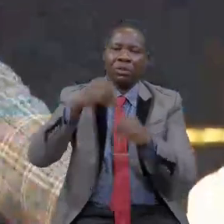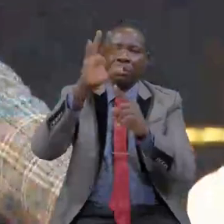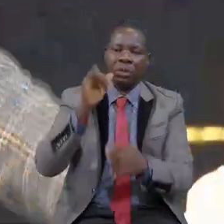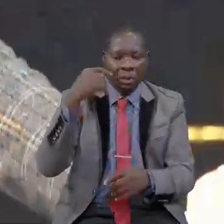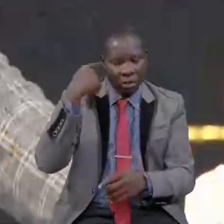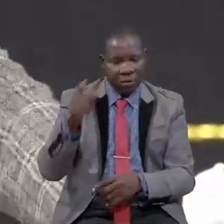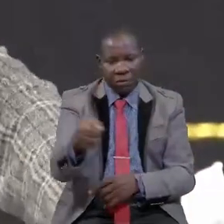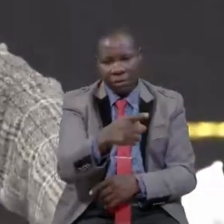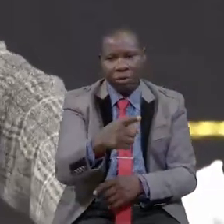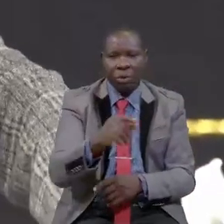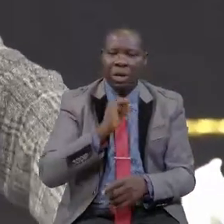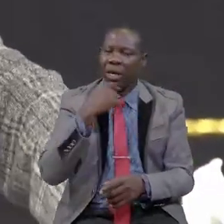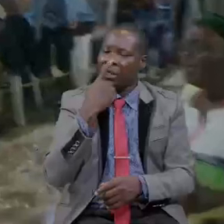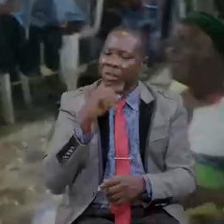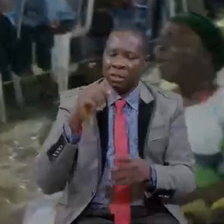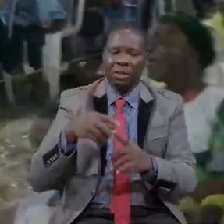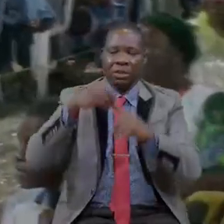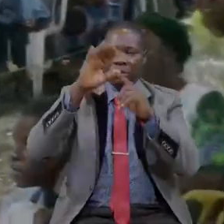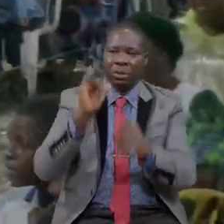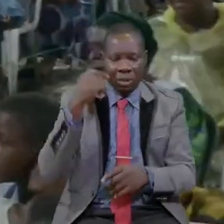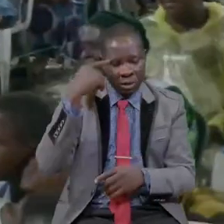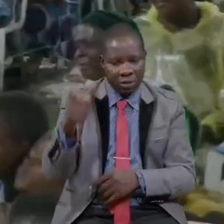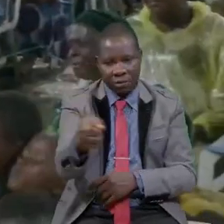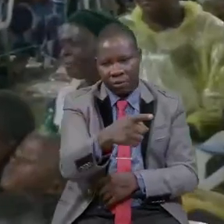spécialement pour toi. Je dis spécialement pour toi.